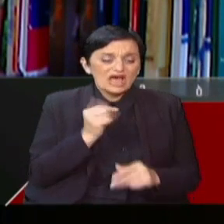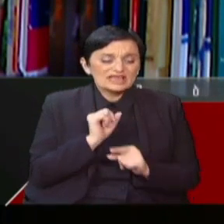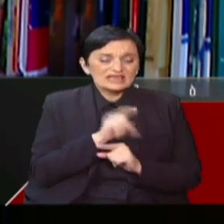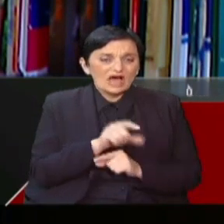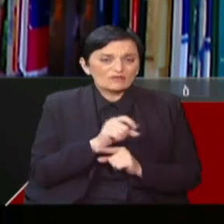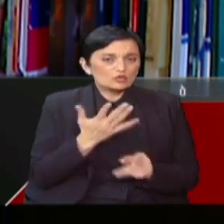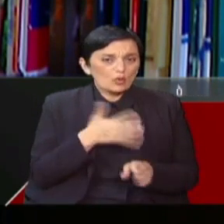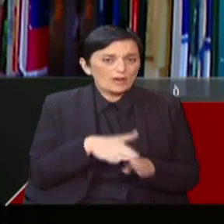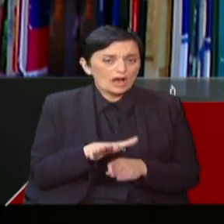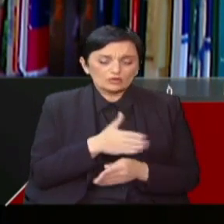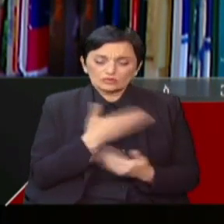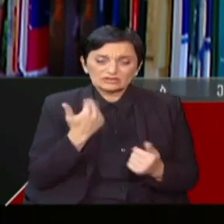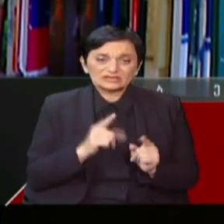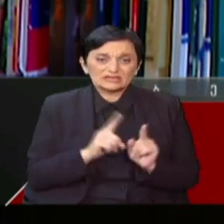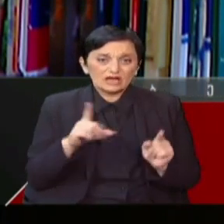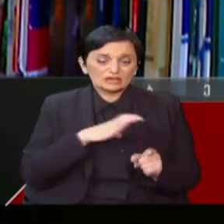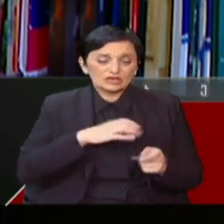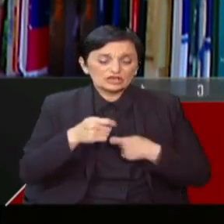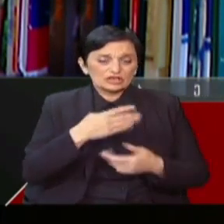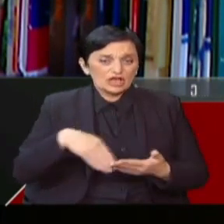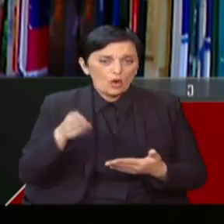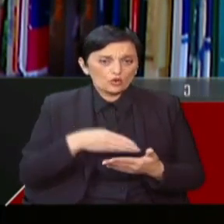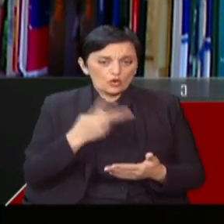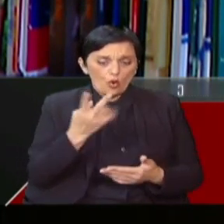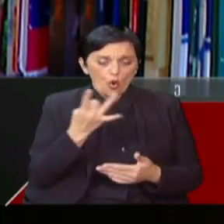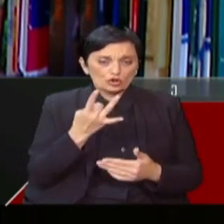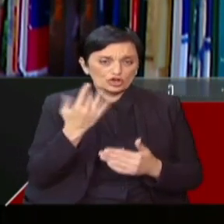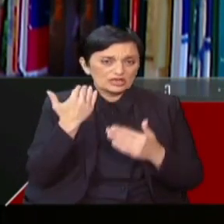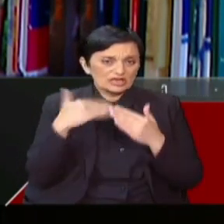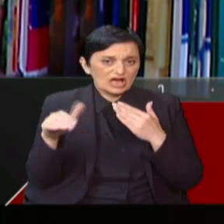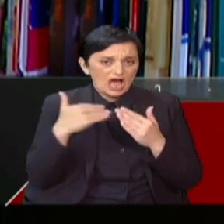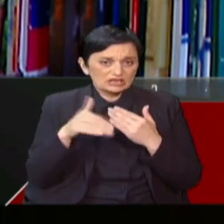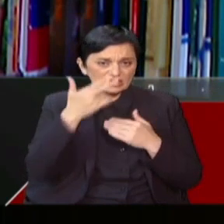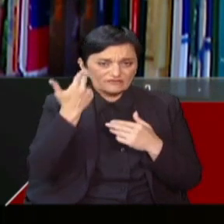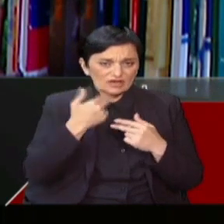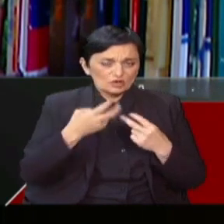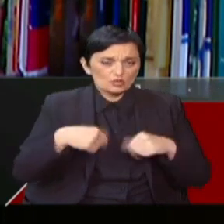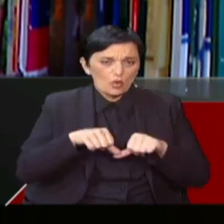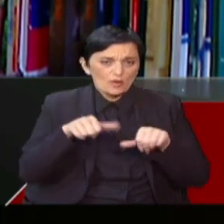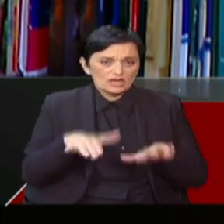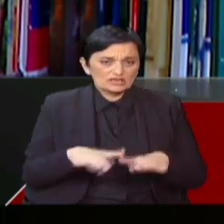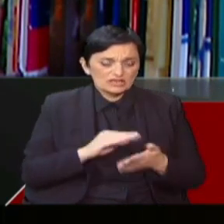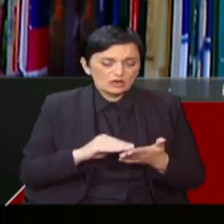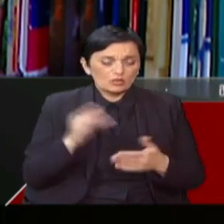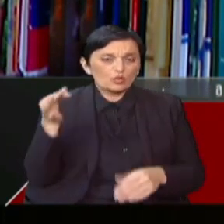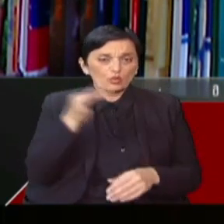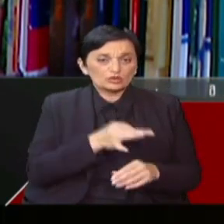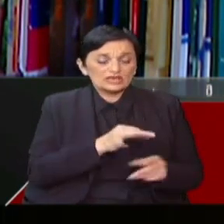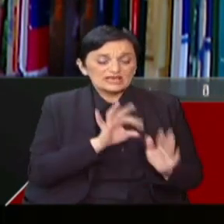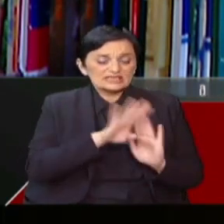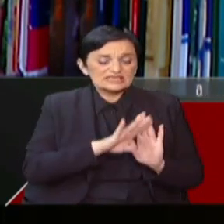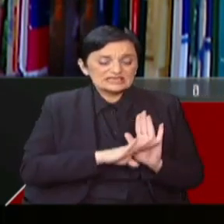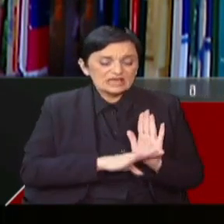რომელიც არ შეუსრულებია. განსაკუთრებით დეოლიგარქიზაციაზე ორჯერ გააგზავნეს ვენეციის კომისიაში დასკვნა, ორჯერვე უთხრა რომ სისტემური